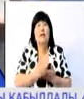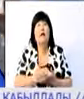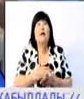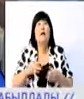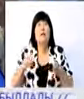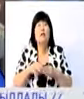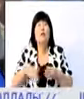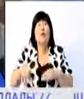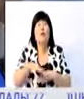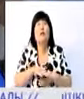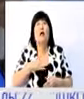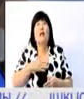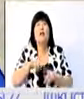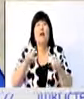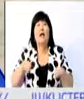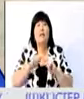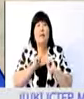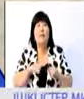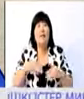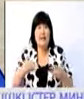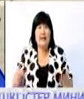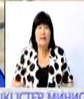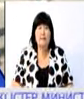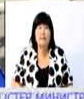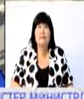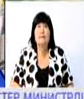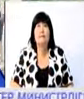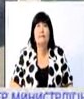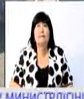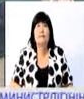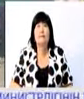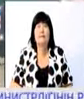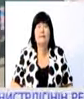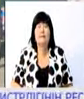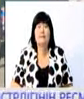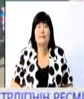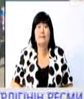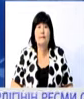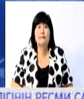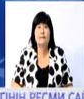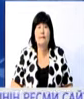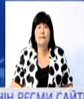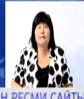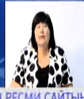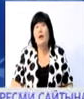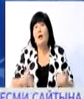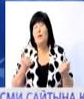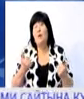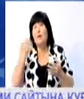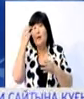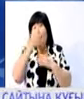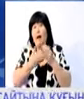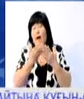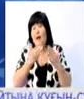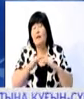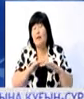еріктілер орталықтың алғысхатымен марапатталды. Тажмұрат Әлжанов, Иса Шәріп, Жангелді Әлібаев, Қызылорда телеарнасы. Бүгін